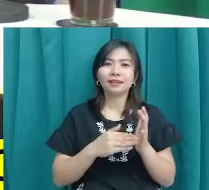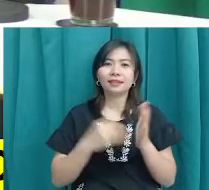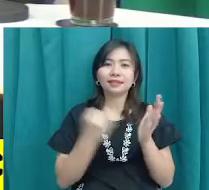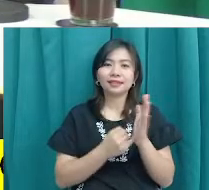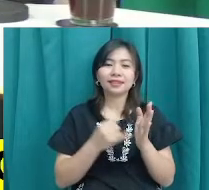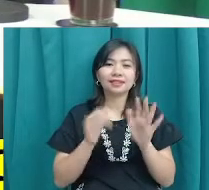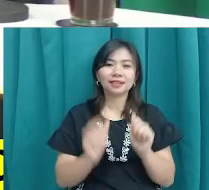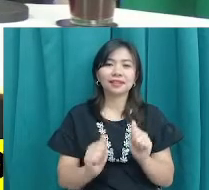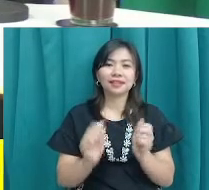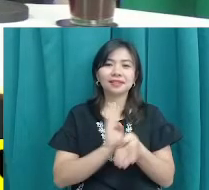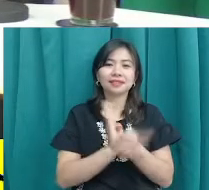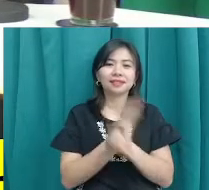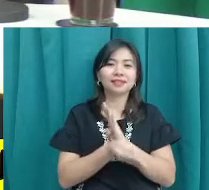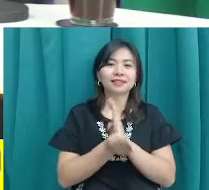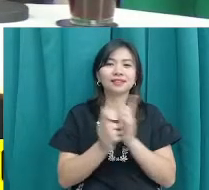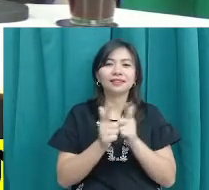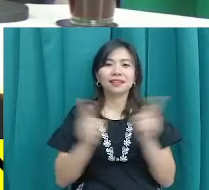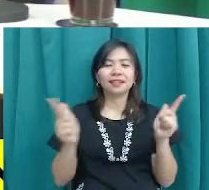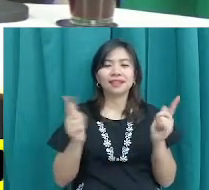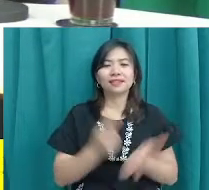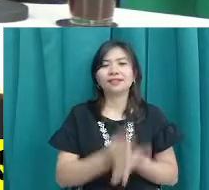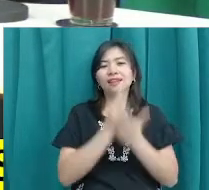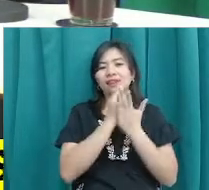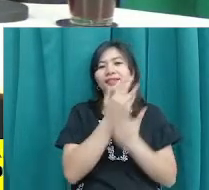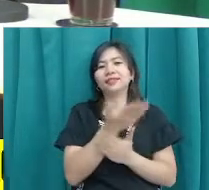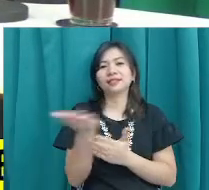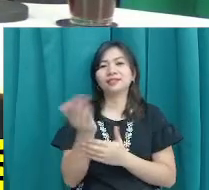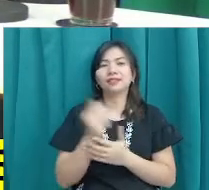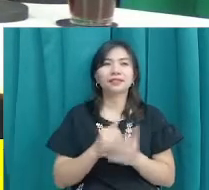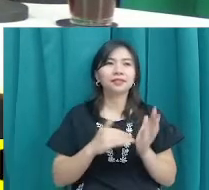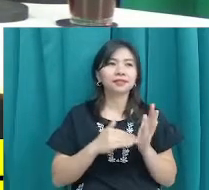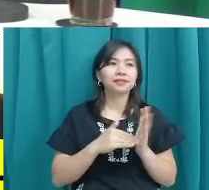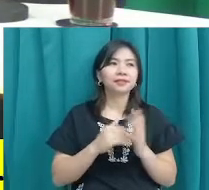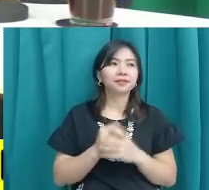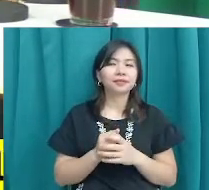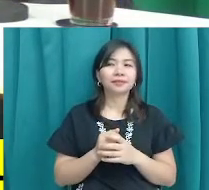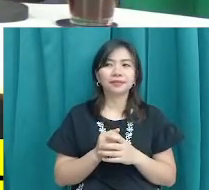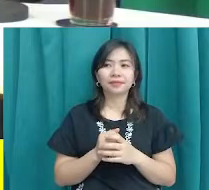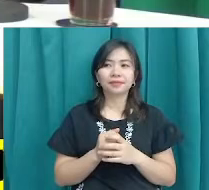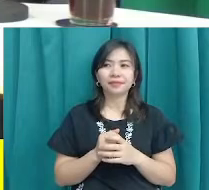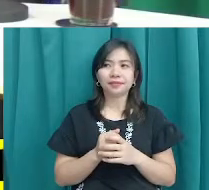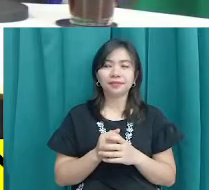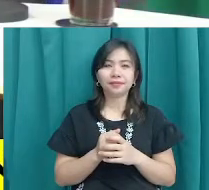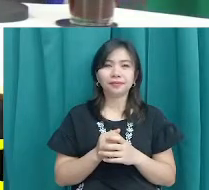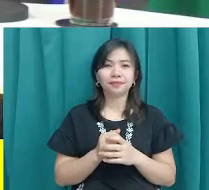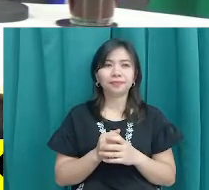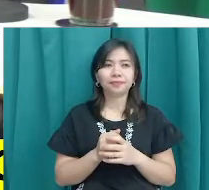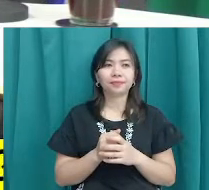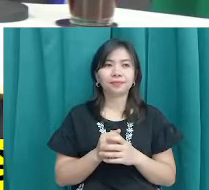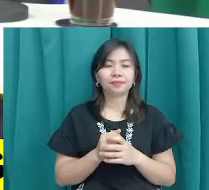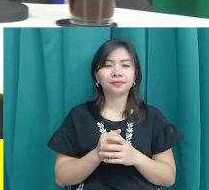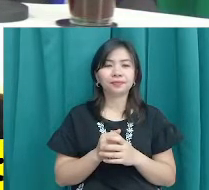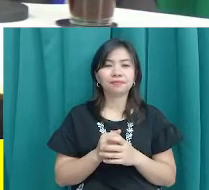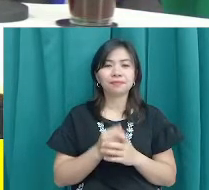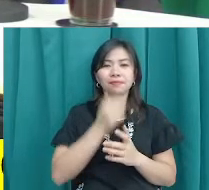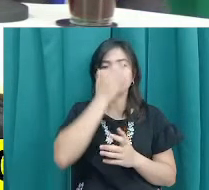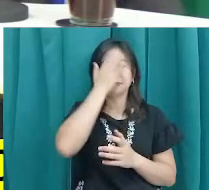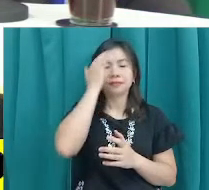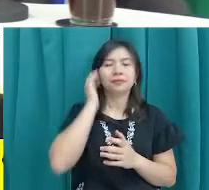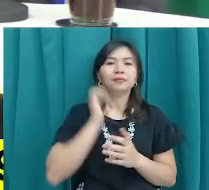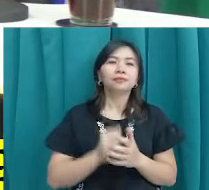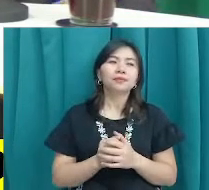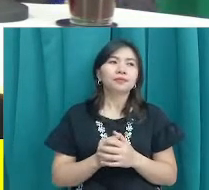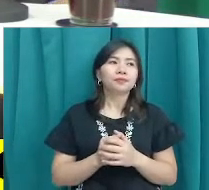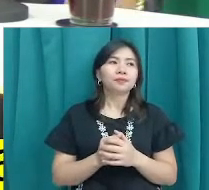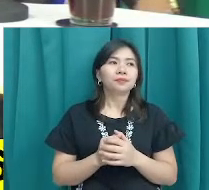mga area leaders if you want to extend this makuha kayong idea dito. Napakaganda nito. Alright? Sabi po